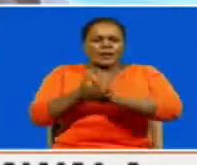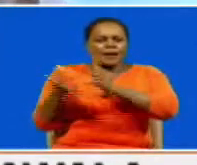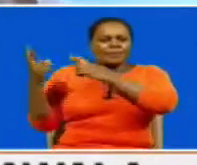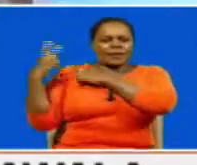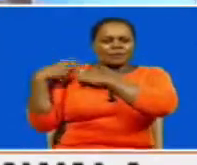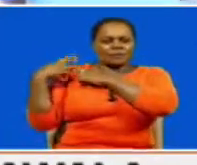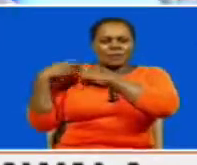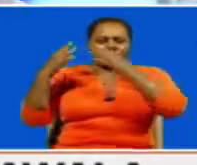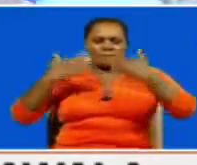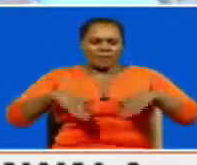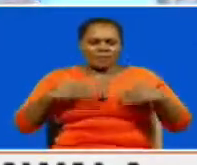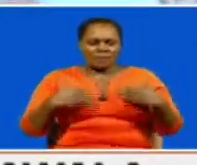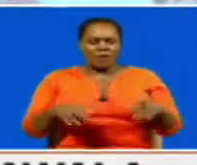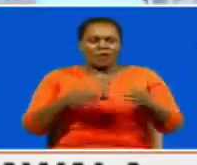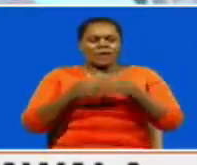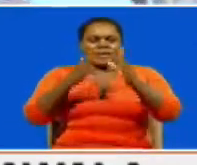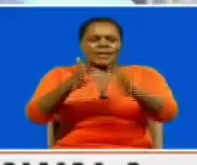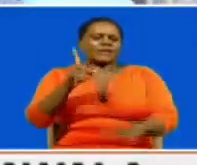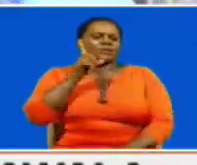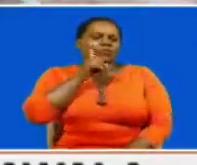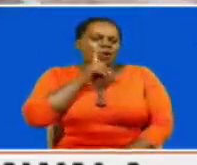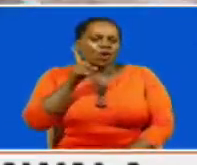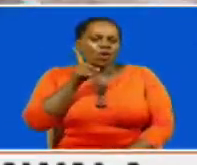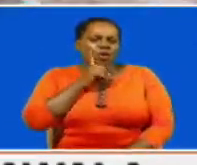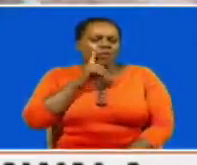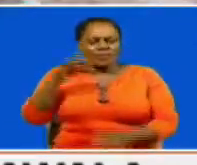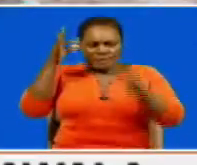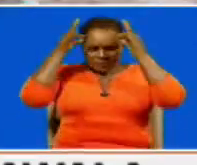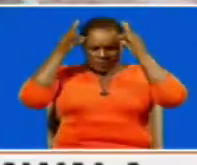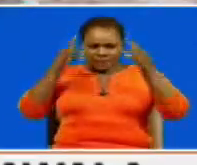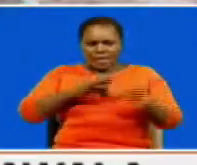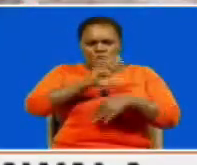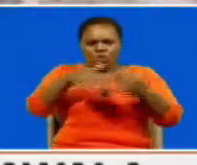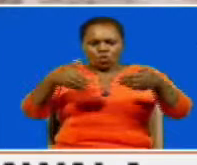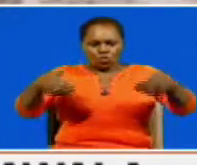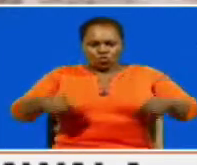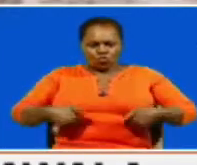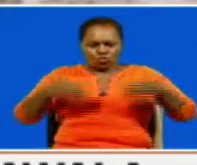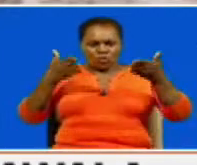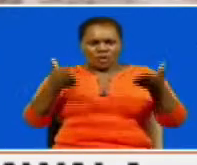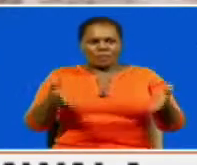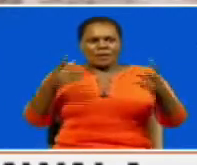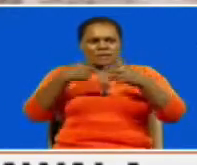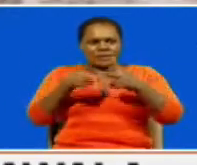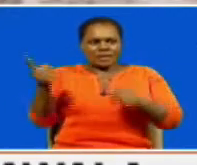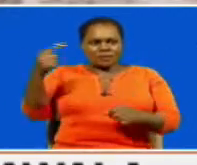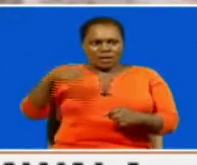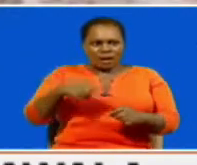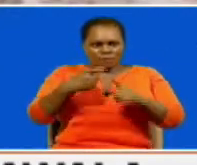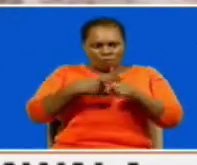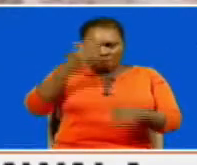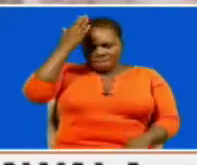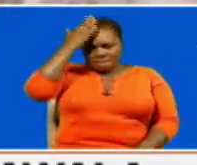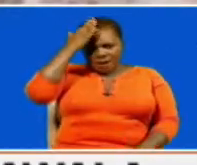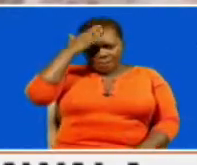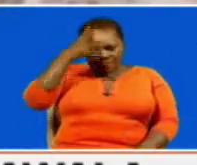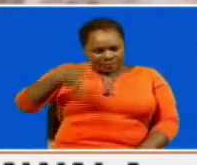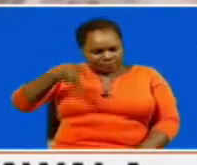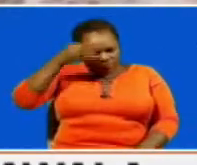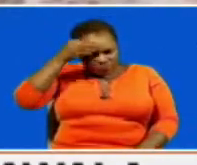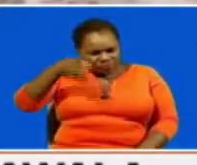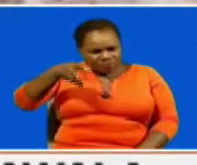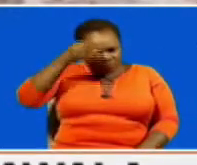responsible citizens and leaders of tomorrow. Tumeamua vijana wote wa hii area waanze kuja hapa kutoka Monday.